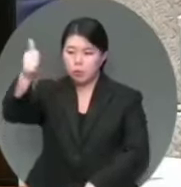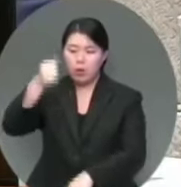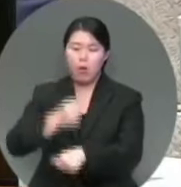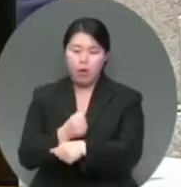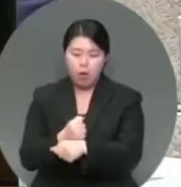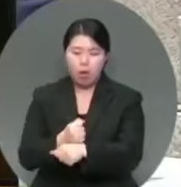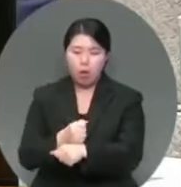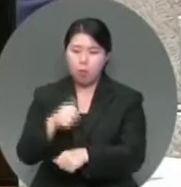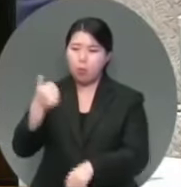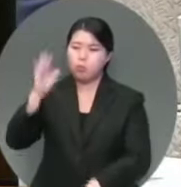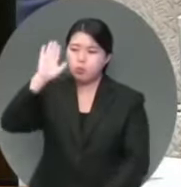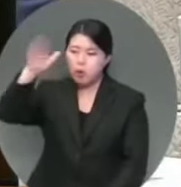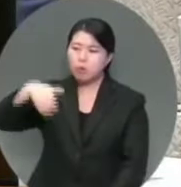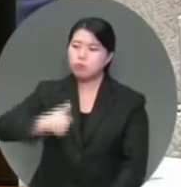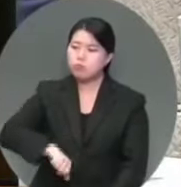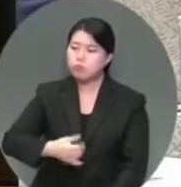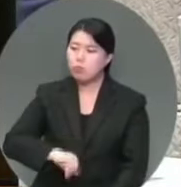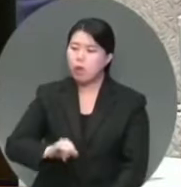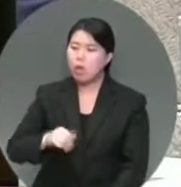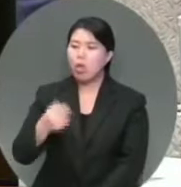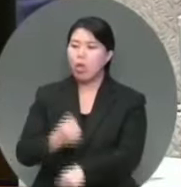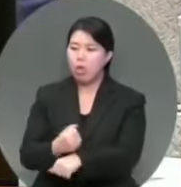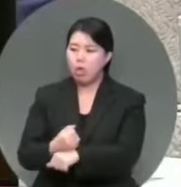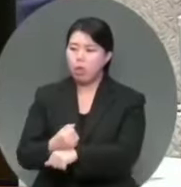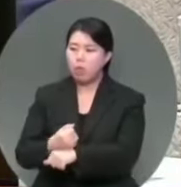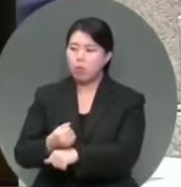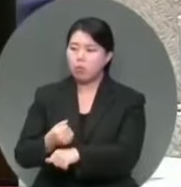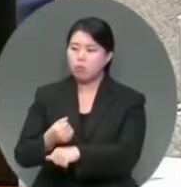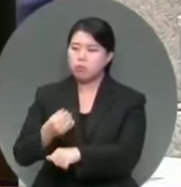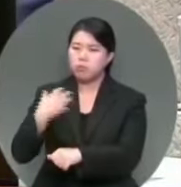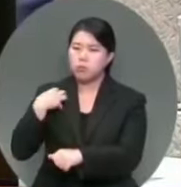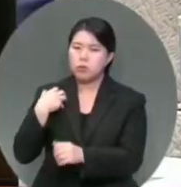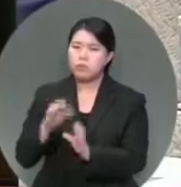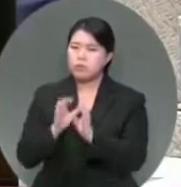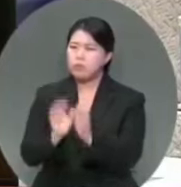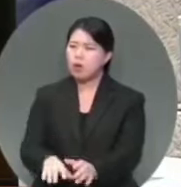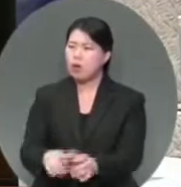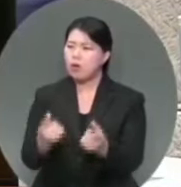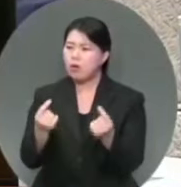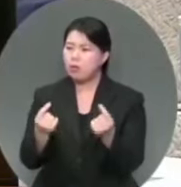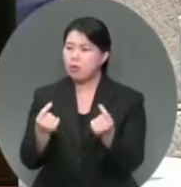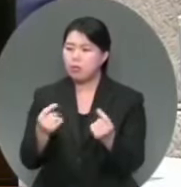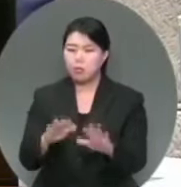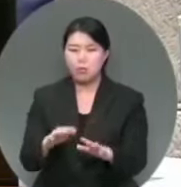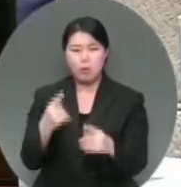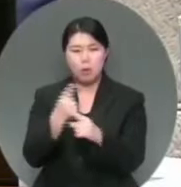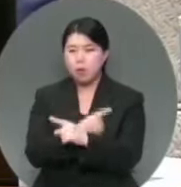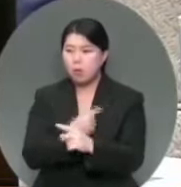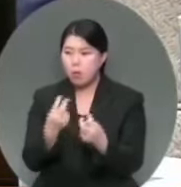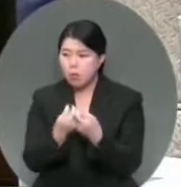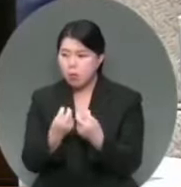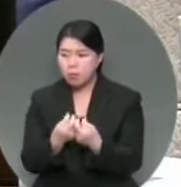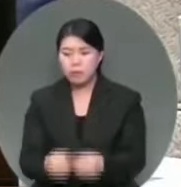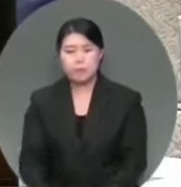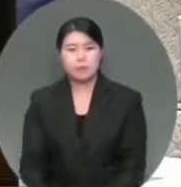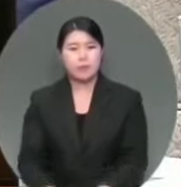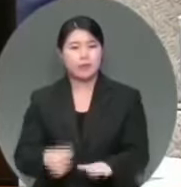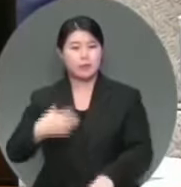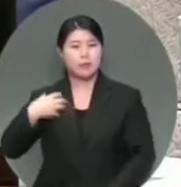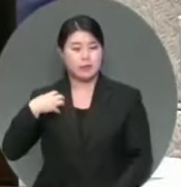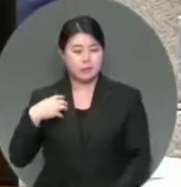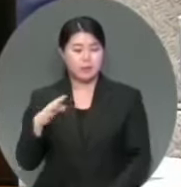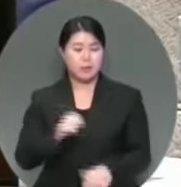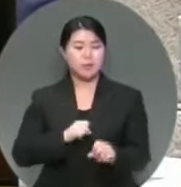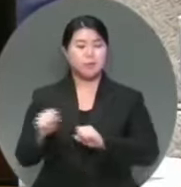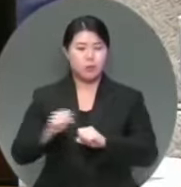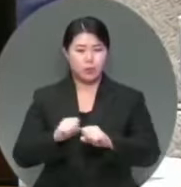하라. 너무 무책임하다고 생각이 되는데 이거 개선시킬 수 없습니까? 저희들이 우선 책임 있게 할 거고요.